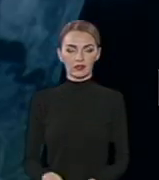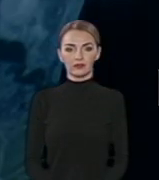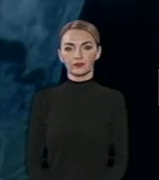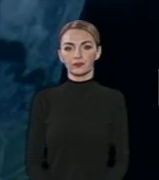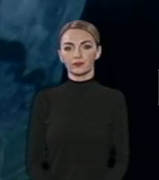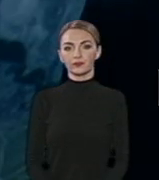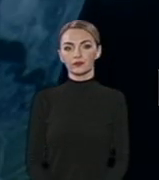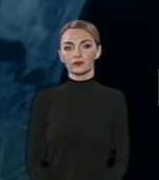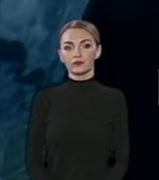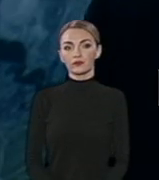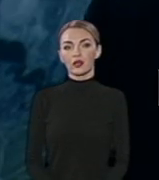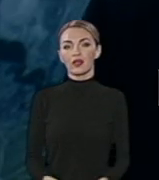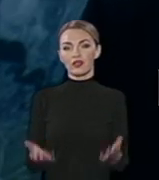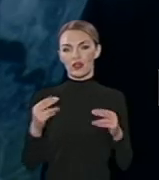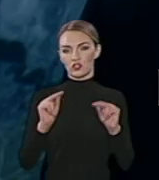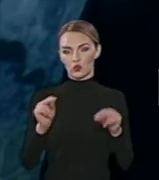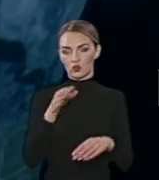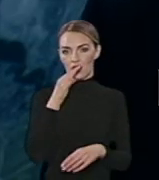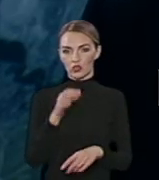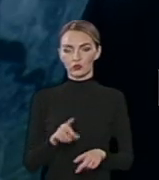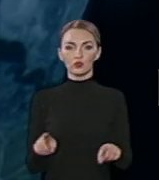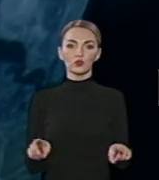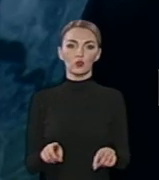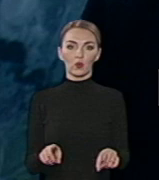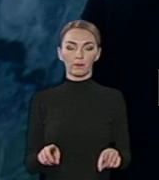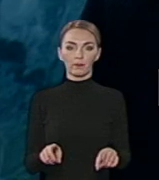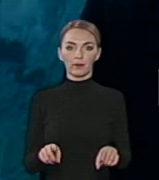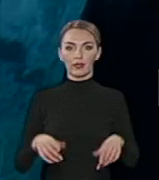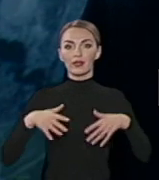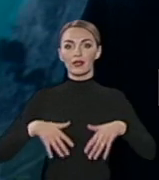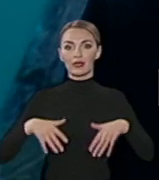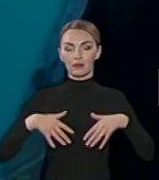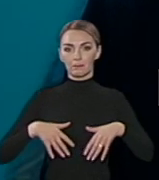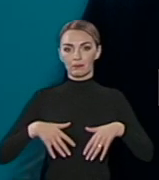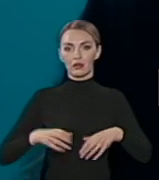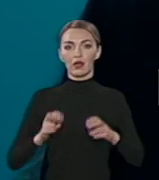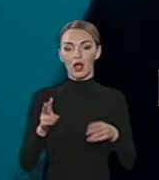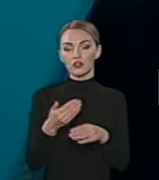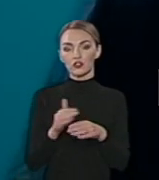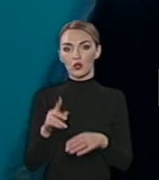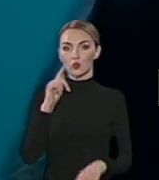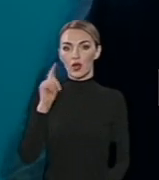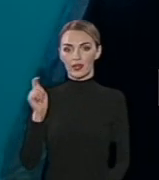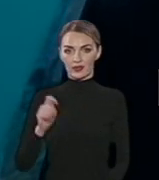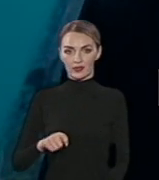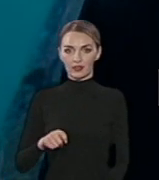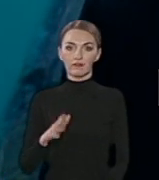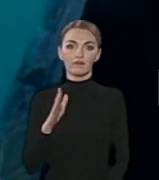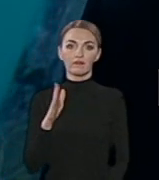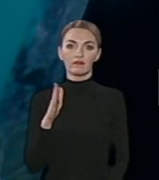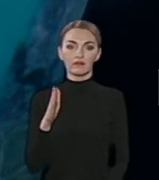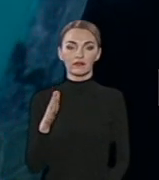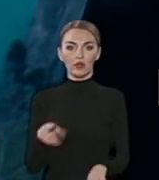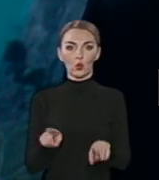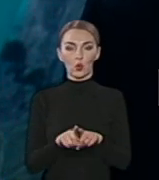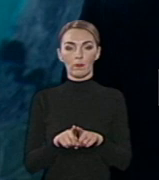Ну, давайте чесно скажем, що Крим, як частина України в